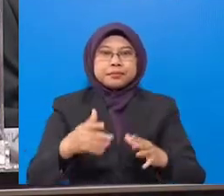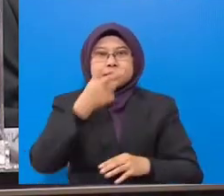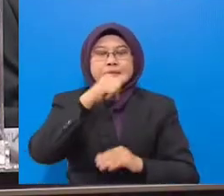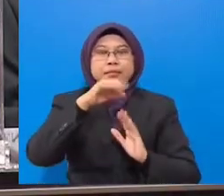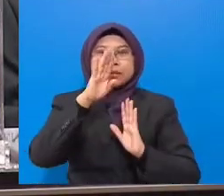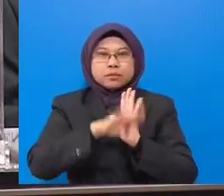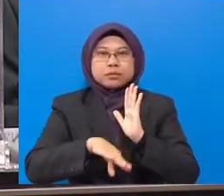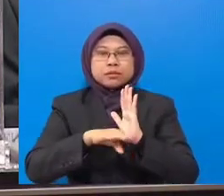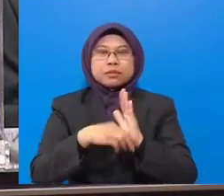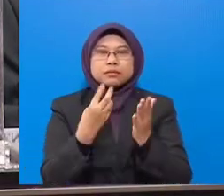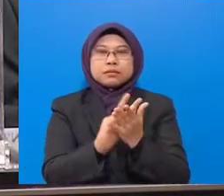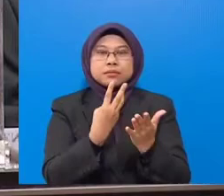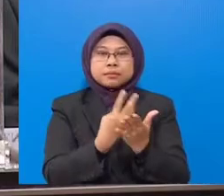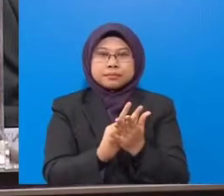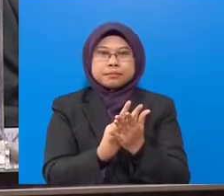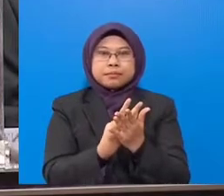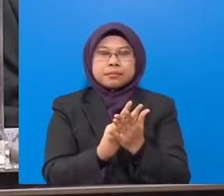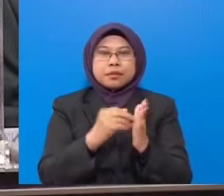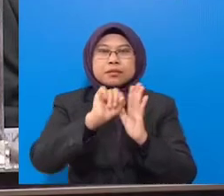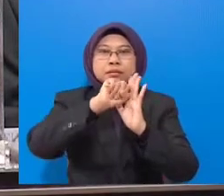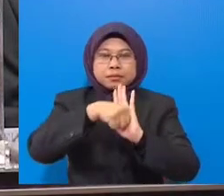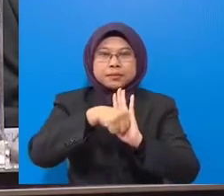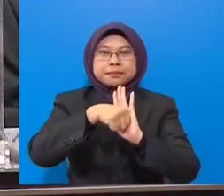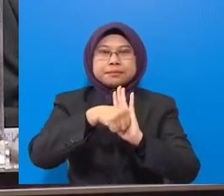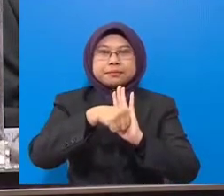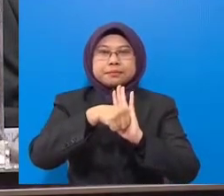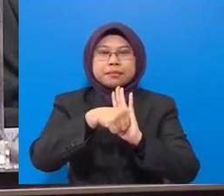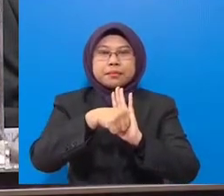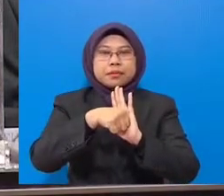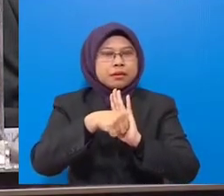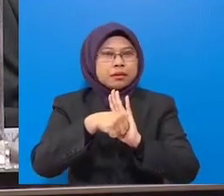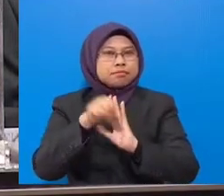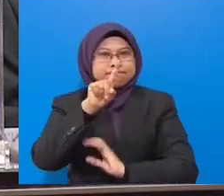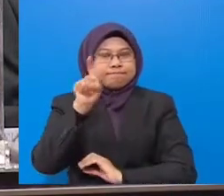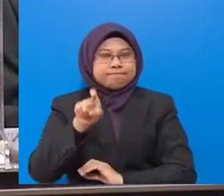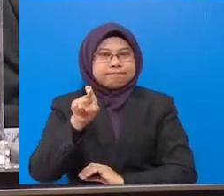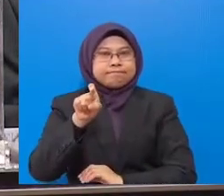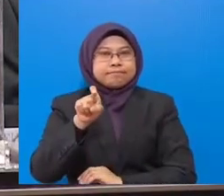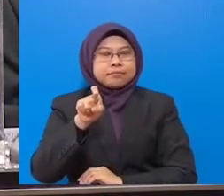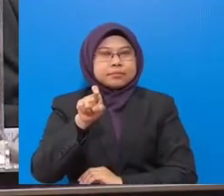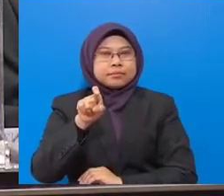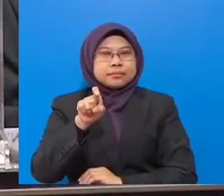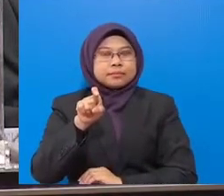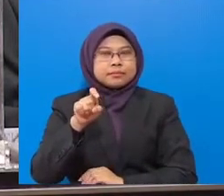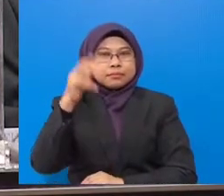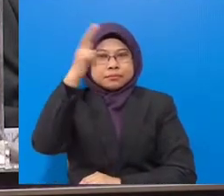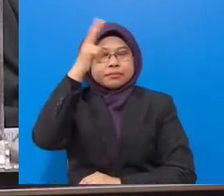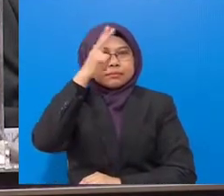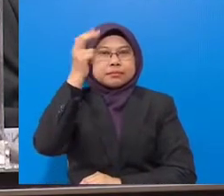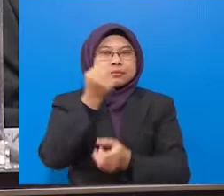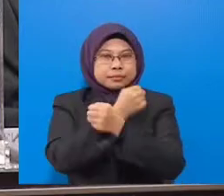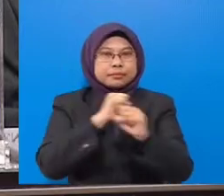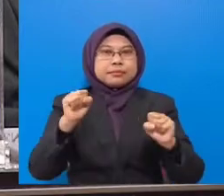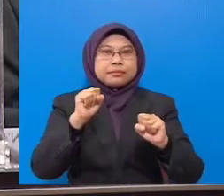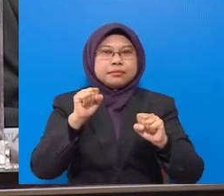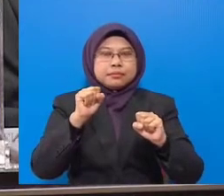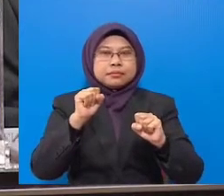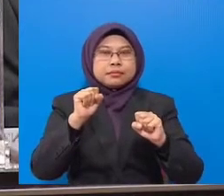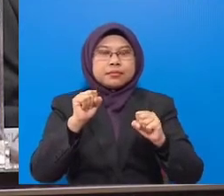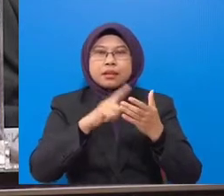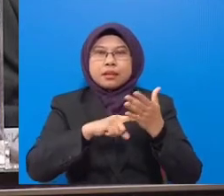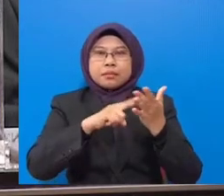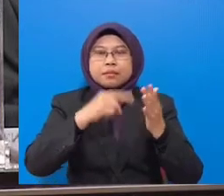kekurangan keuangan dan juga sumber oleh itu Adakah pihak kerajaan menyedihkan